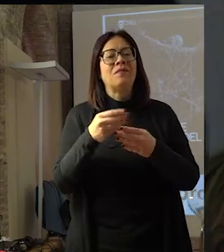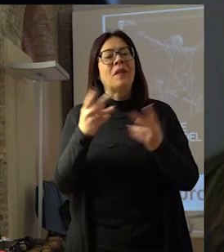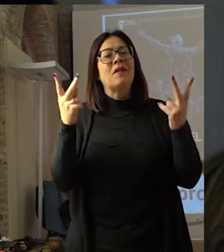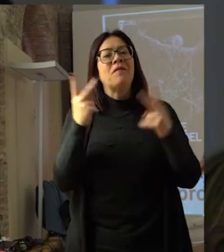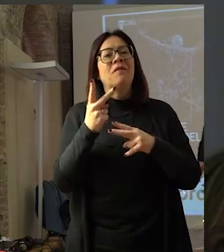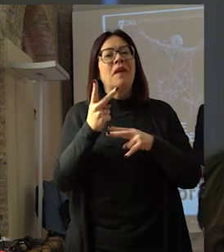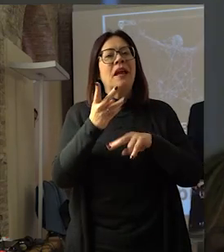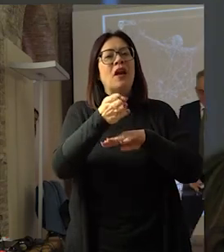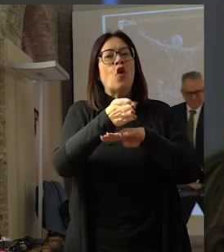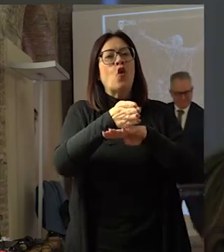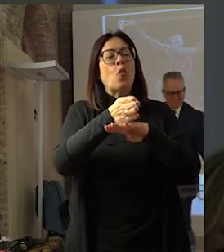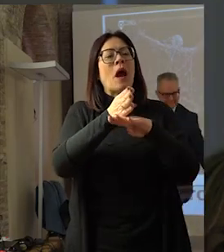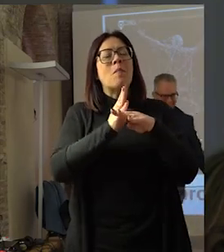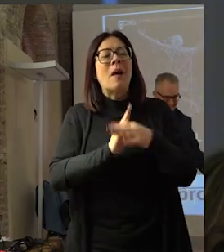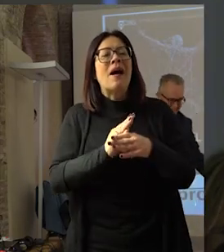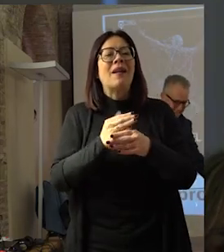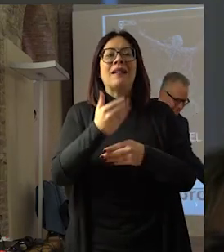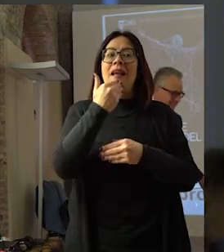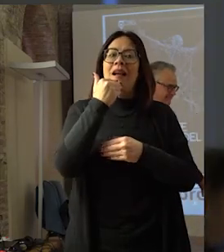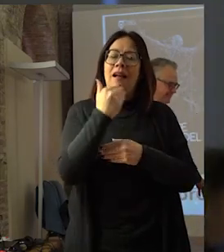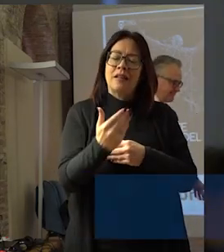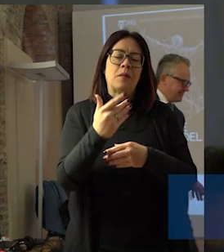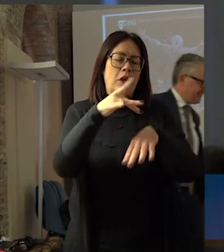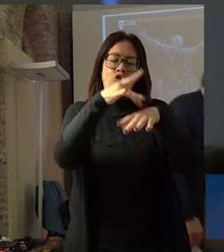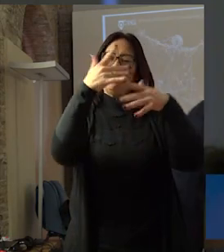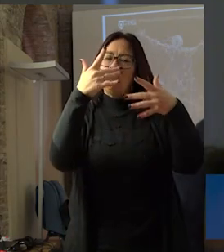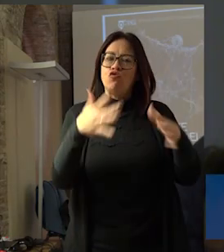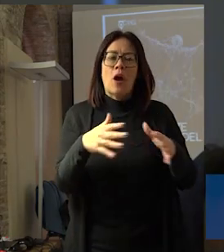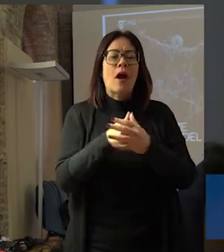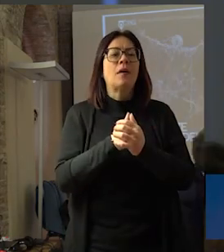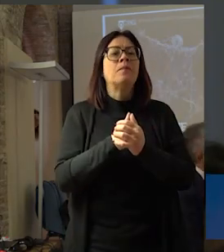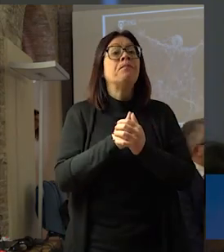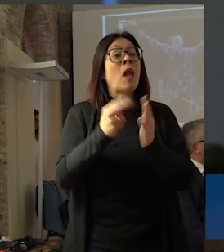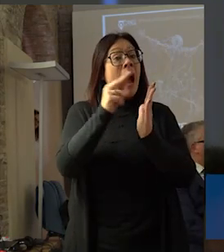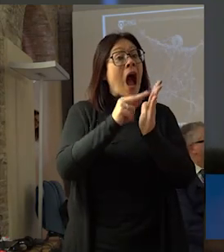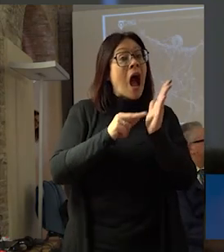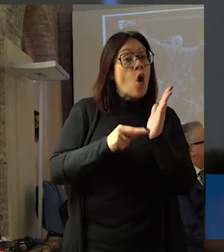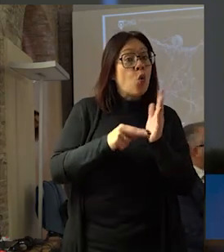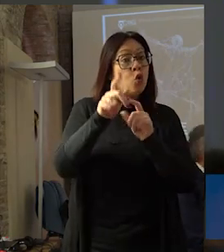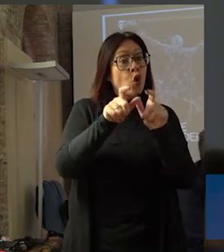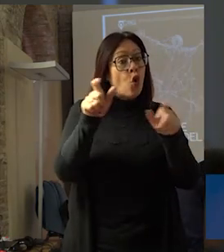Una grande parte di ringraziamenti è già stata fatta. I nostri autori di oggi sono già stati